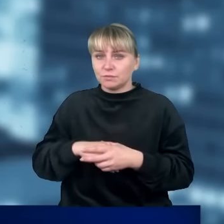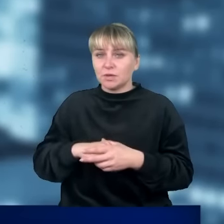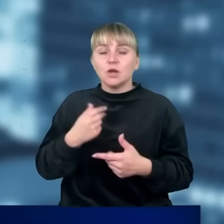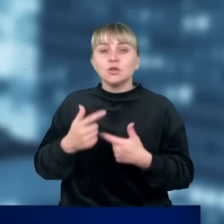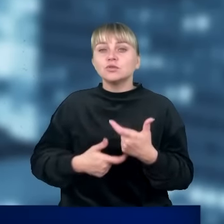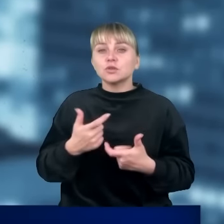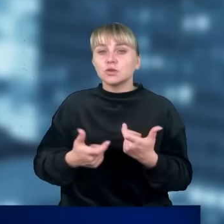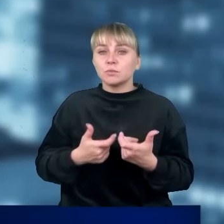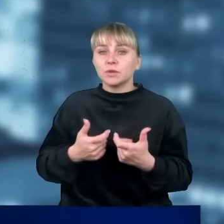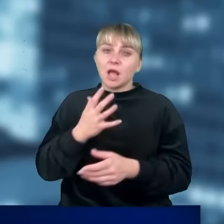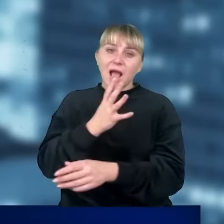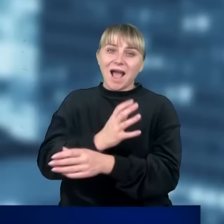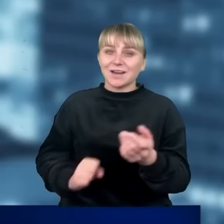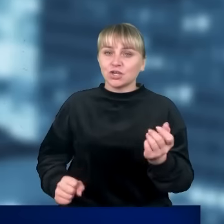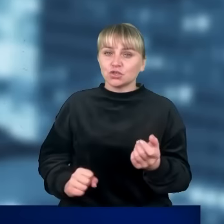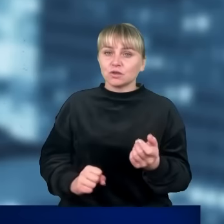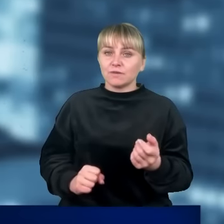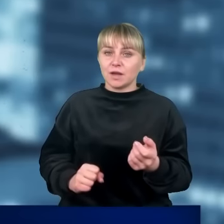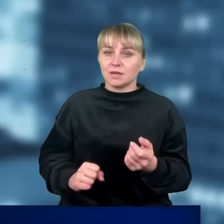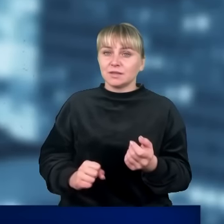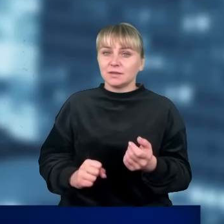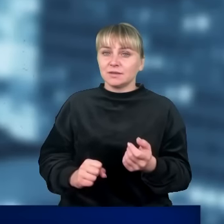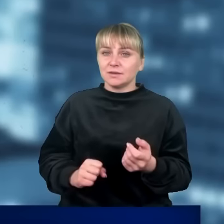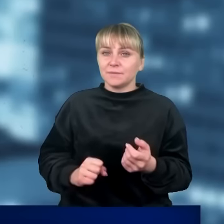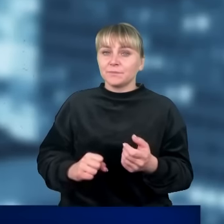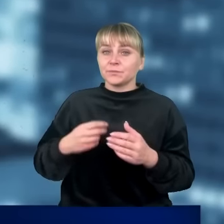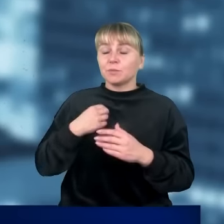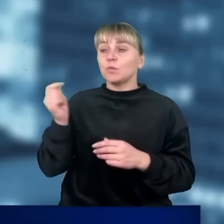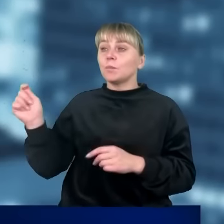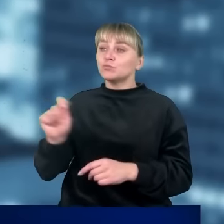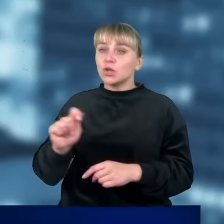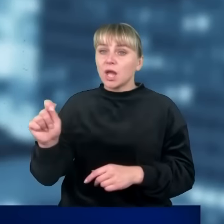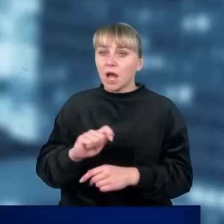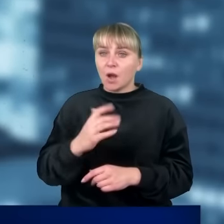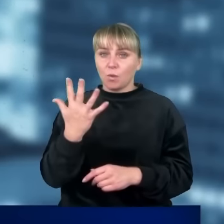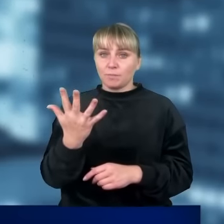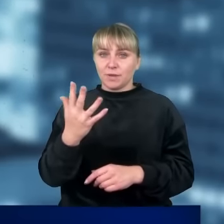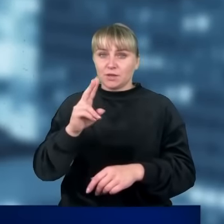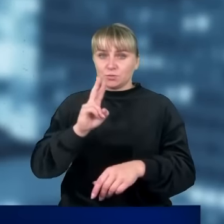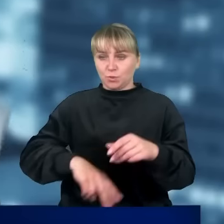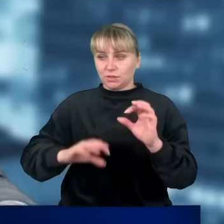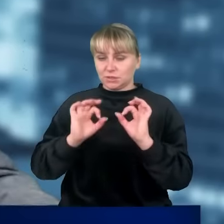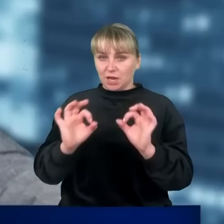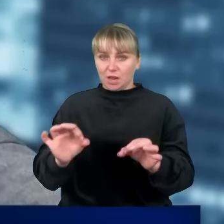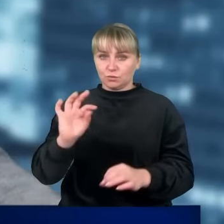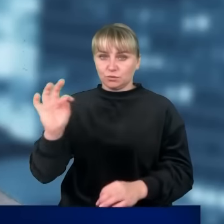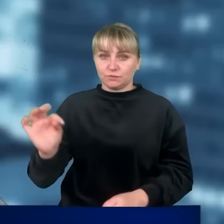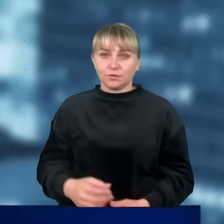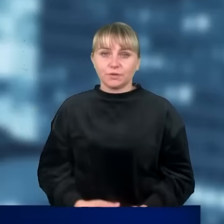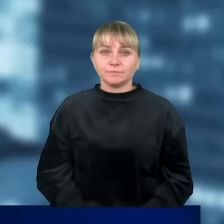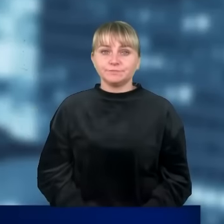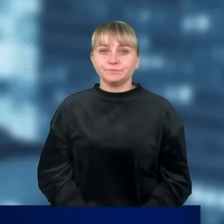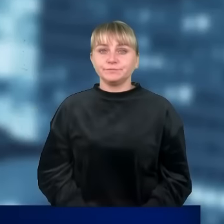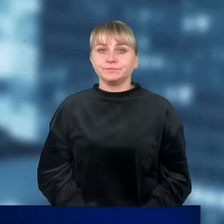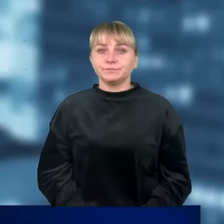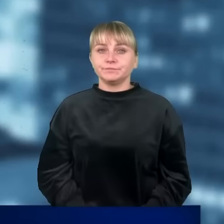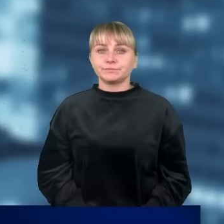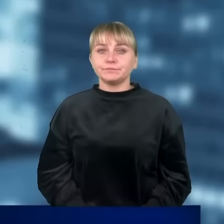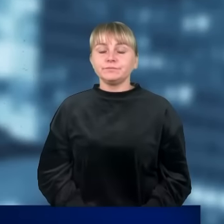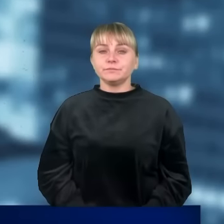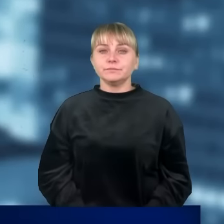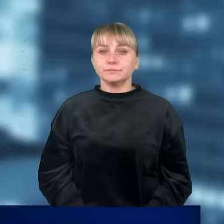oni aresztowali, tam 5 radiowozów przyjechało. Nie, ale to spokojnie, bo ja mówię, przepraszam